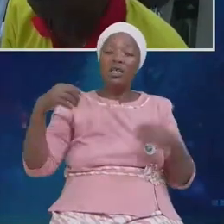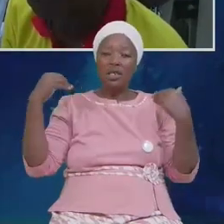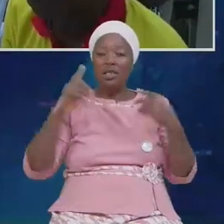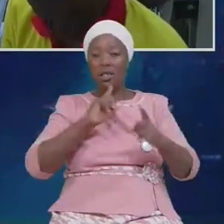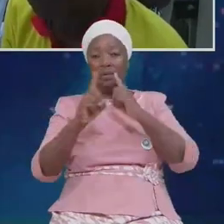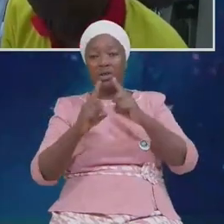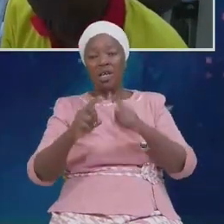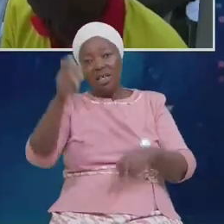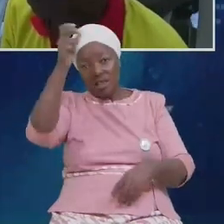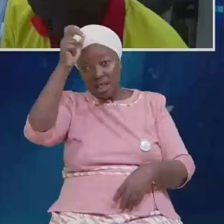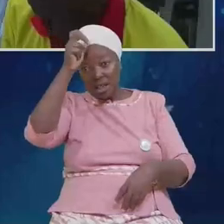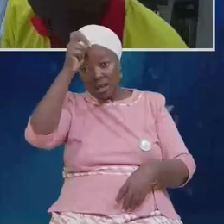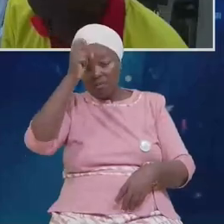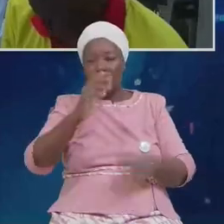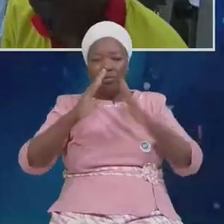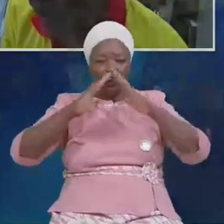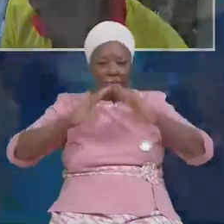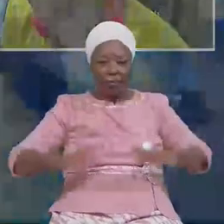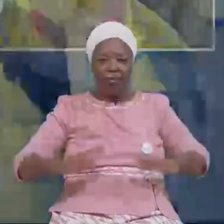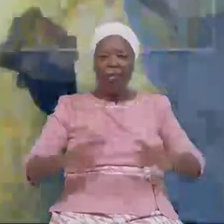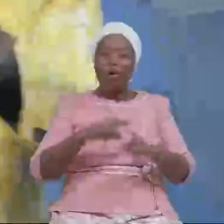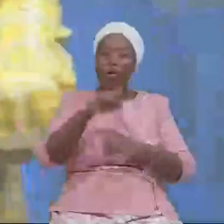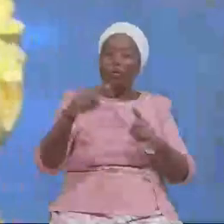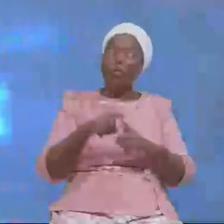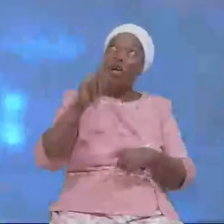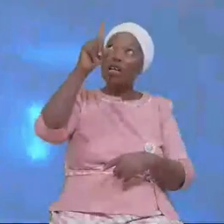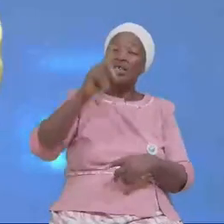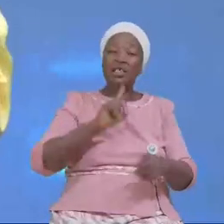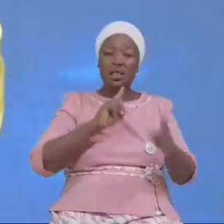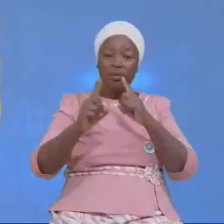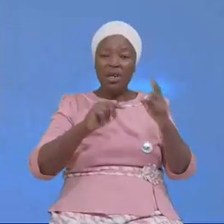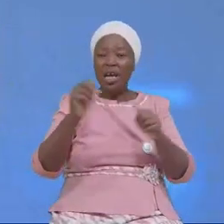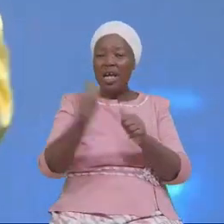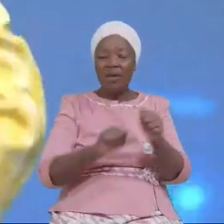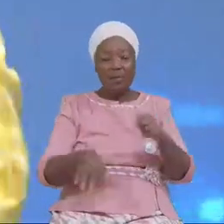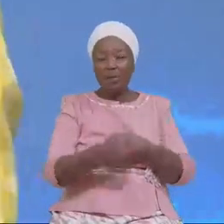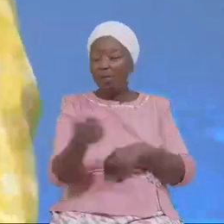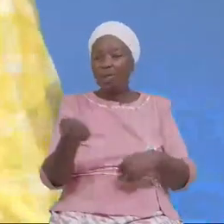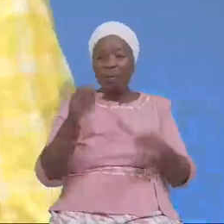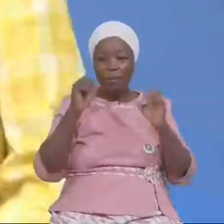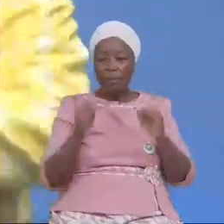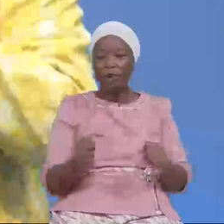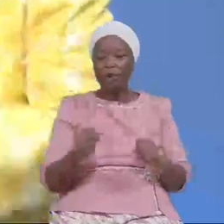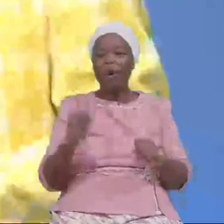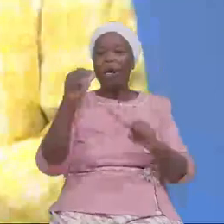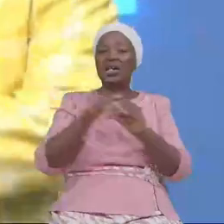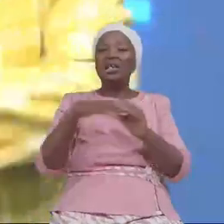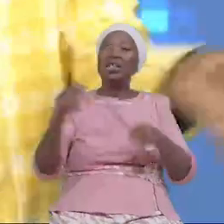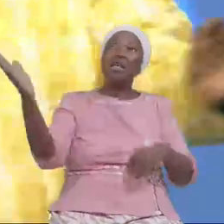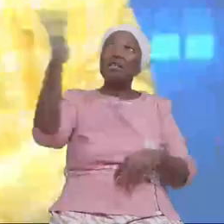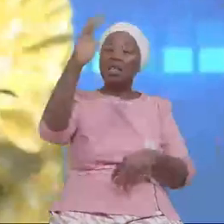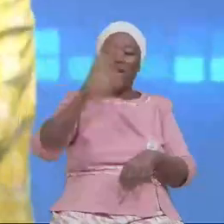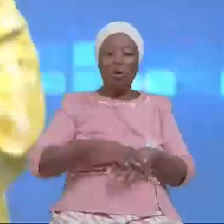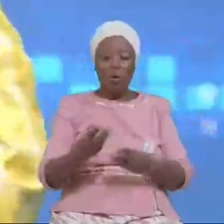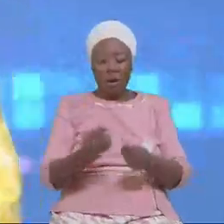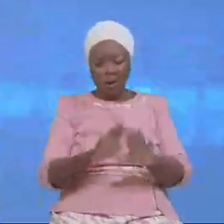Satan se tait. Lorsqu'il parle, tout autre pouvoir dans les airs, sur la